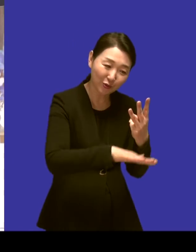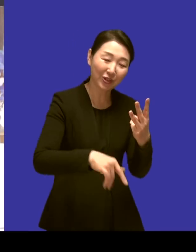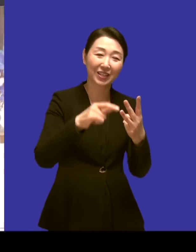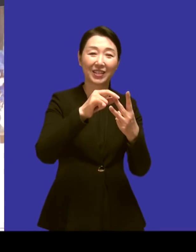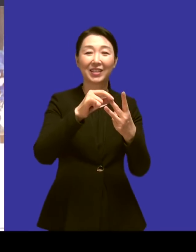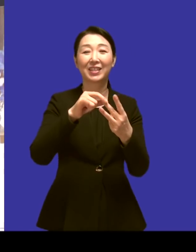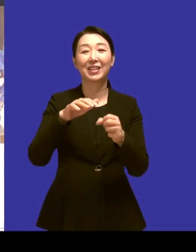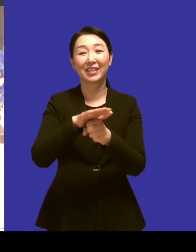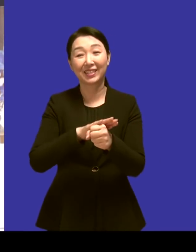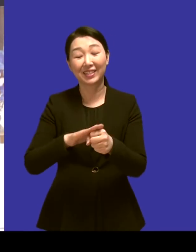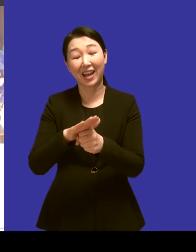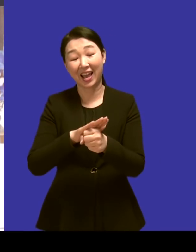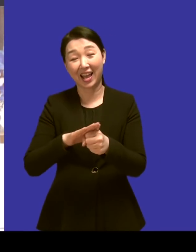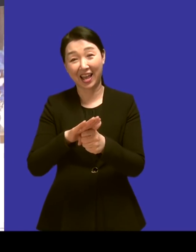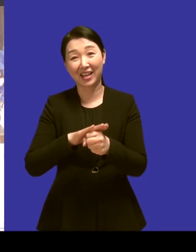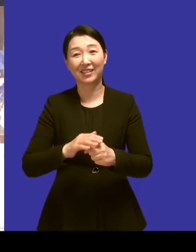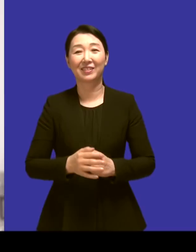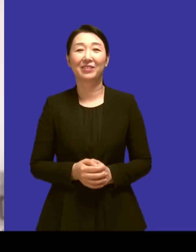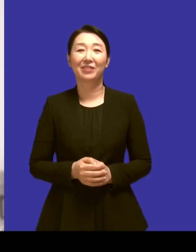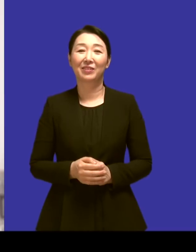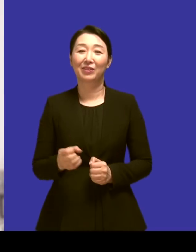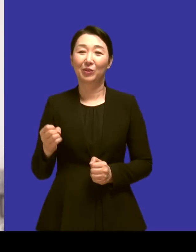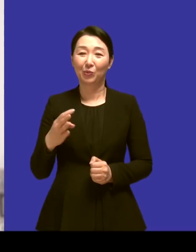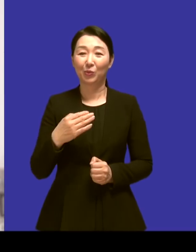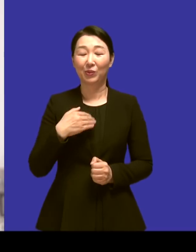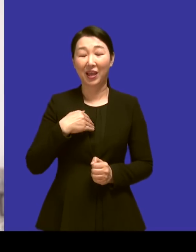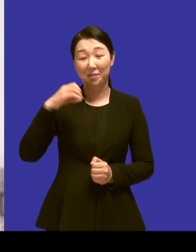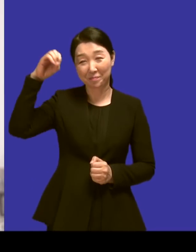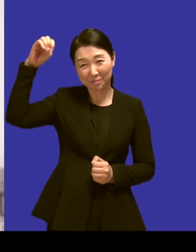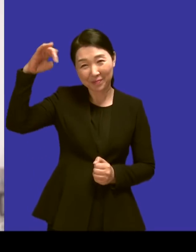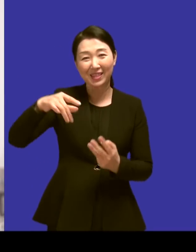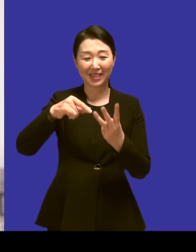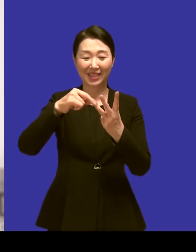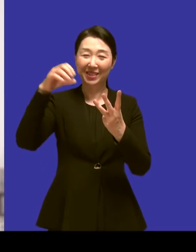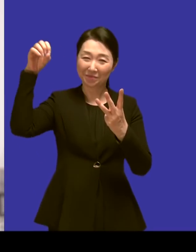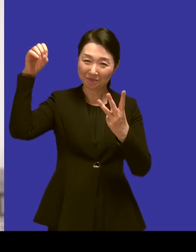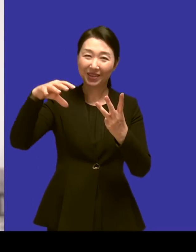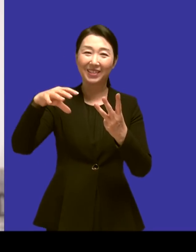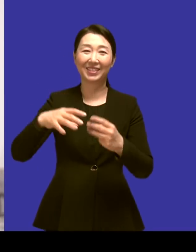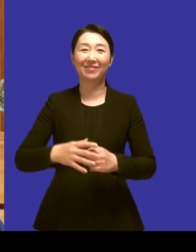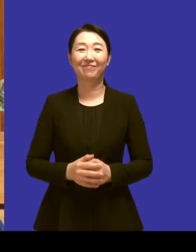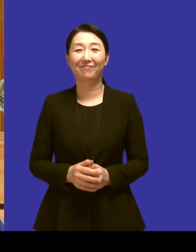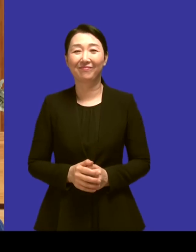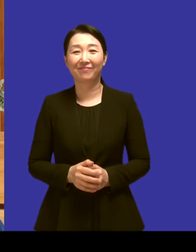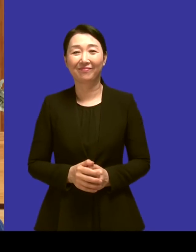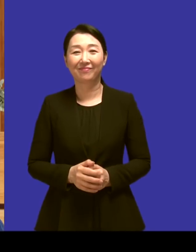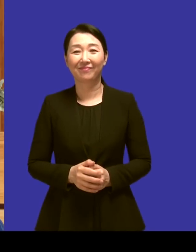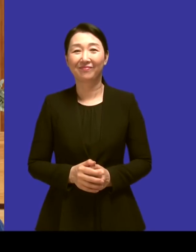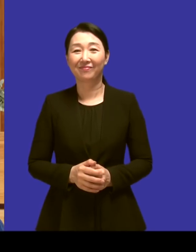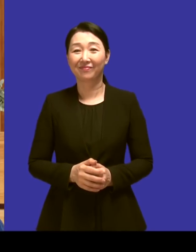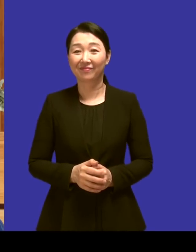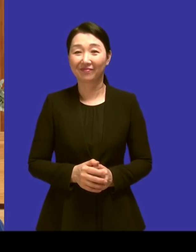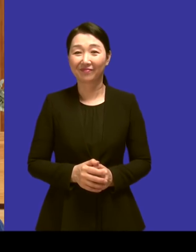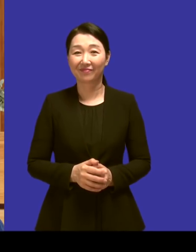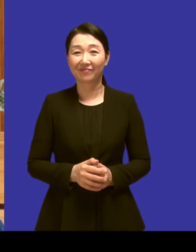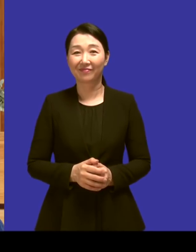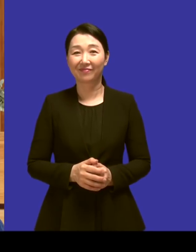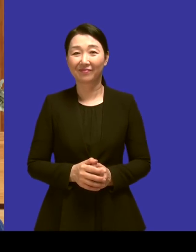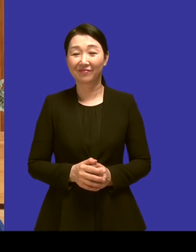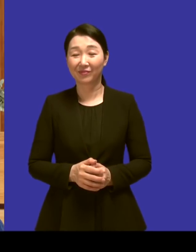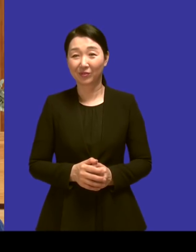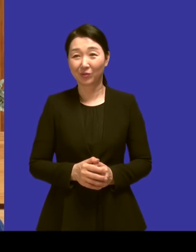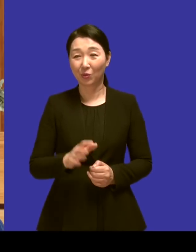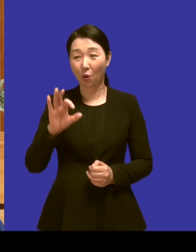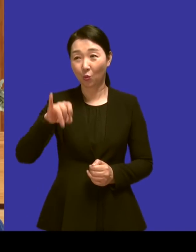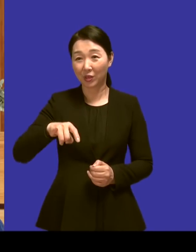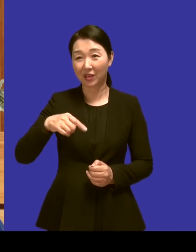충분히 위 많고. 러브네요 진짜. 네, 많고. 러브니까. 그리고 저는 개인적으로 빛이라는 단어를 빛. 좀 많이 쓴 예. 것 같아요. 네. 지은 씨도 아까 항상 윌러브